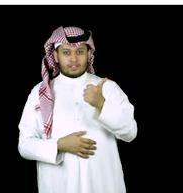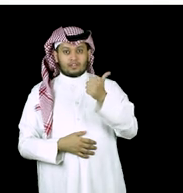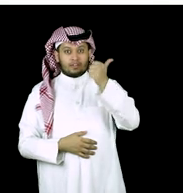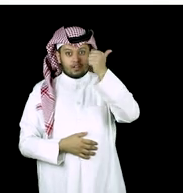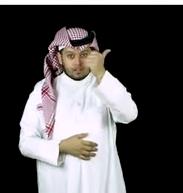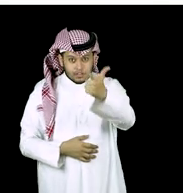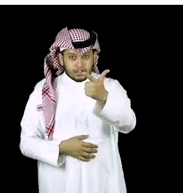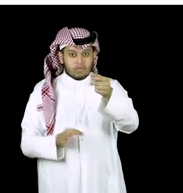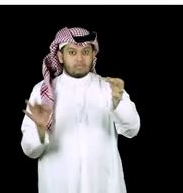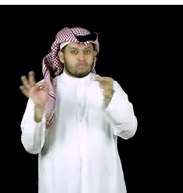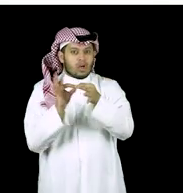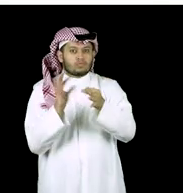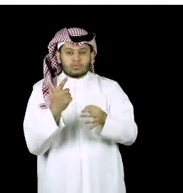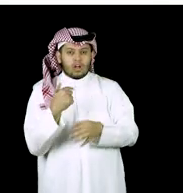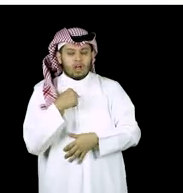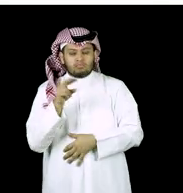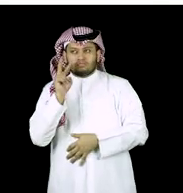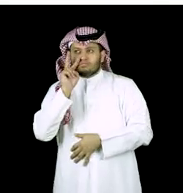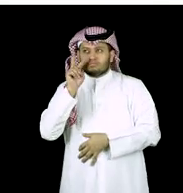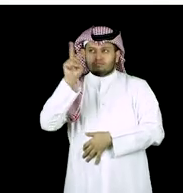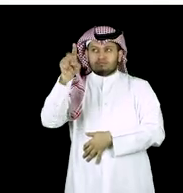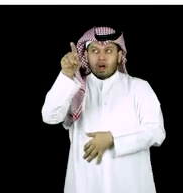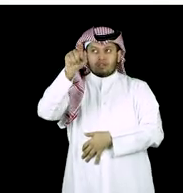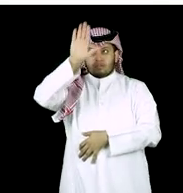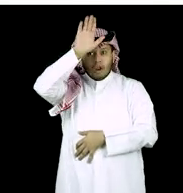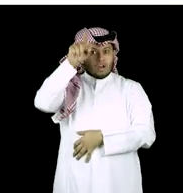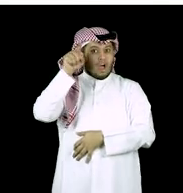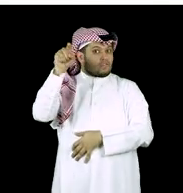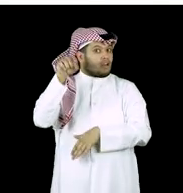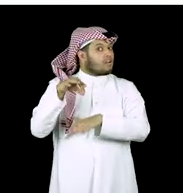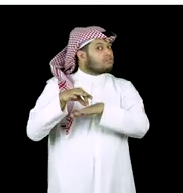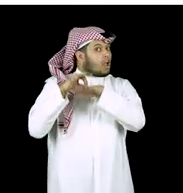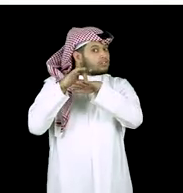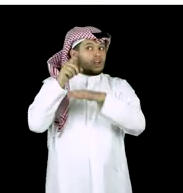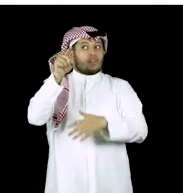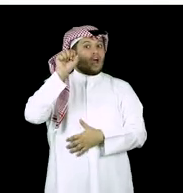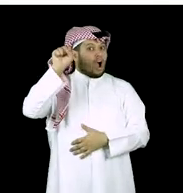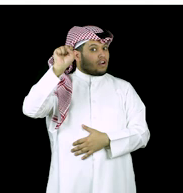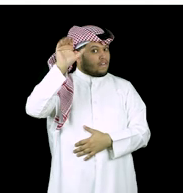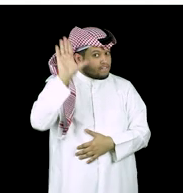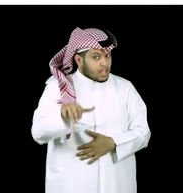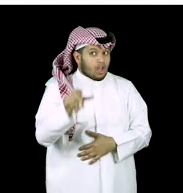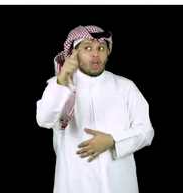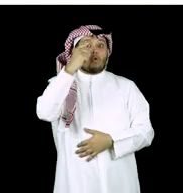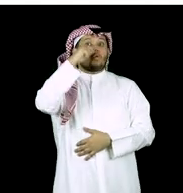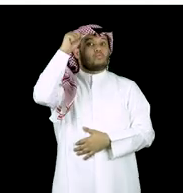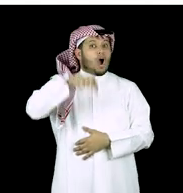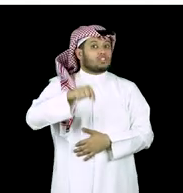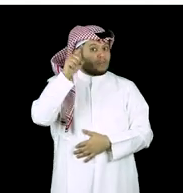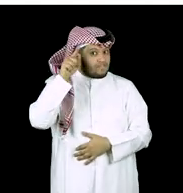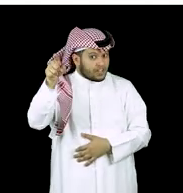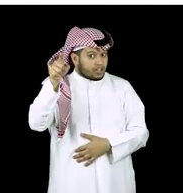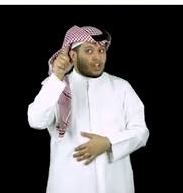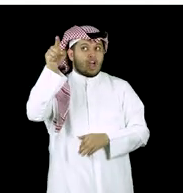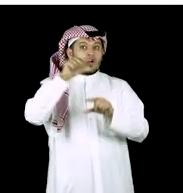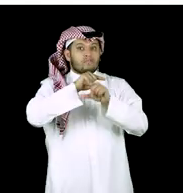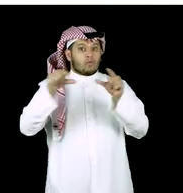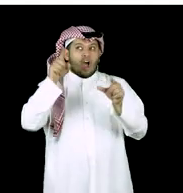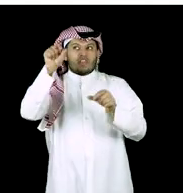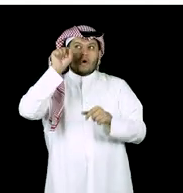الأمر الثاني النظر إلى الحاكم على أنه بشر له حقوق وعليه واجبات، وعدم